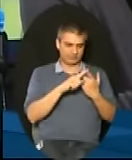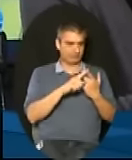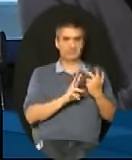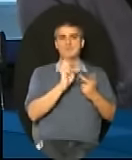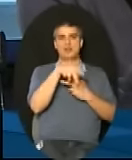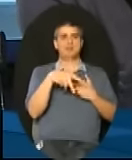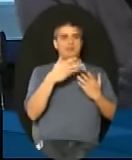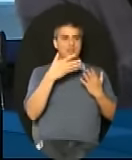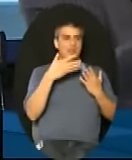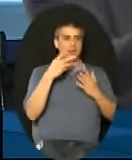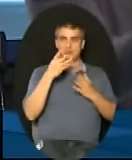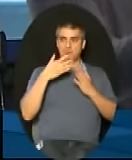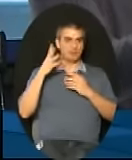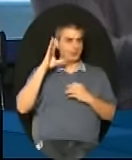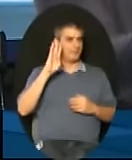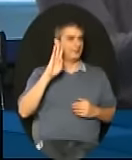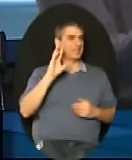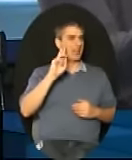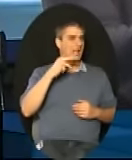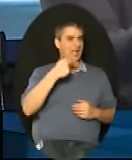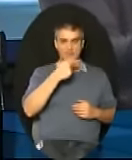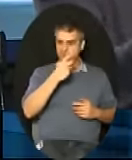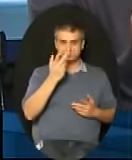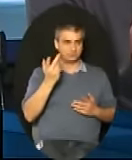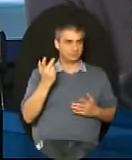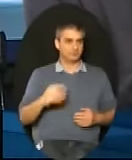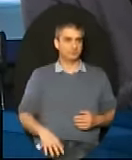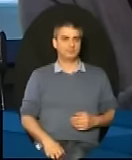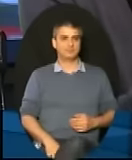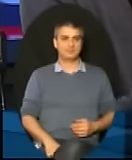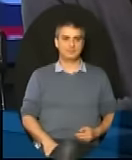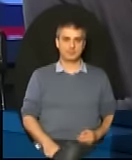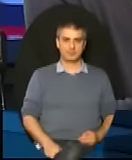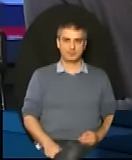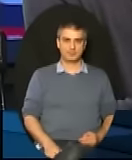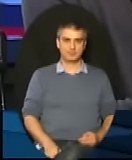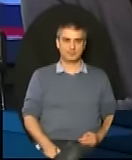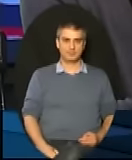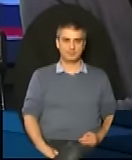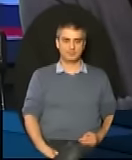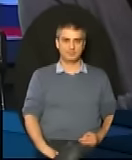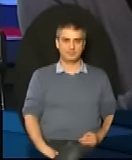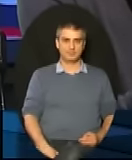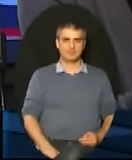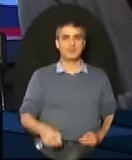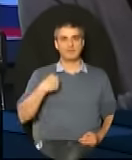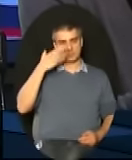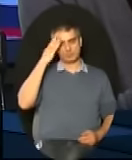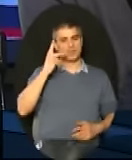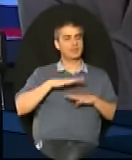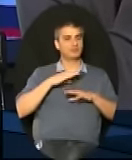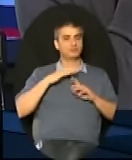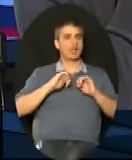ועלייה על המשט של באסל רטס, ובית המשפט העליון, כל הזמן... אני רק מספיק מודעת גם לתפקידי וגם